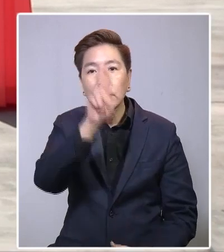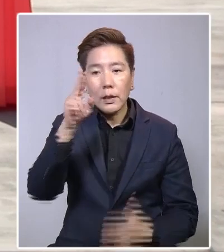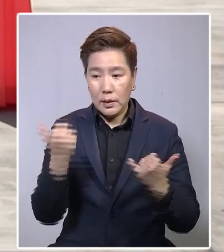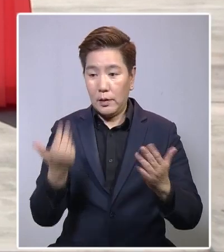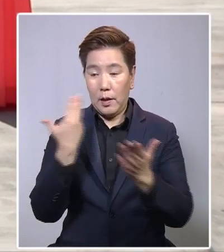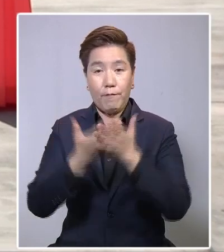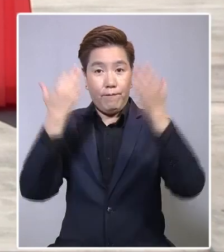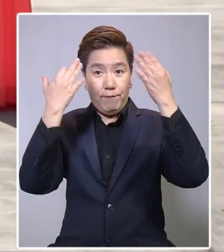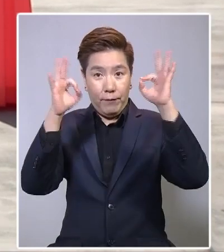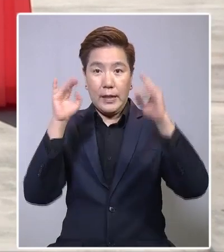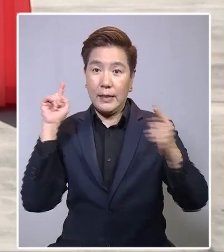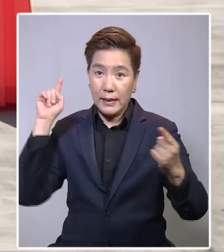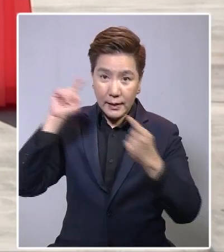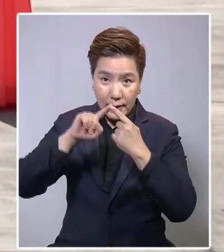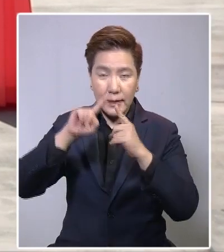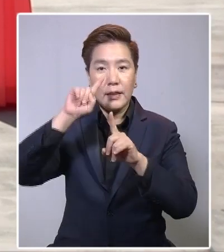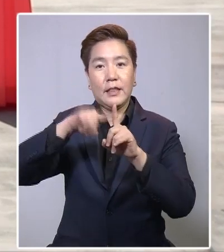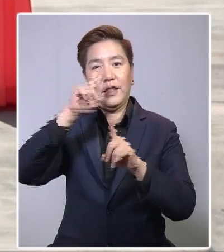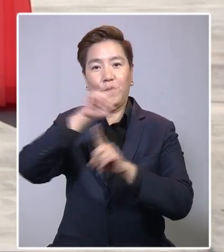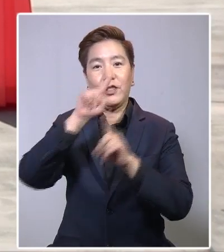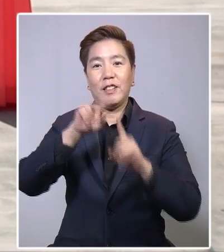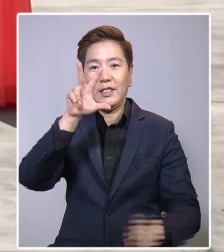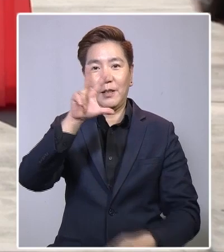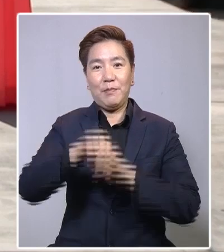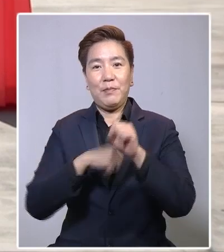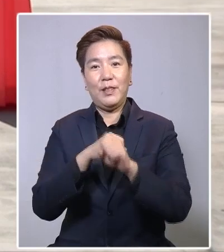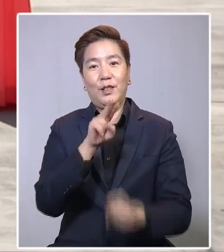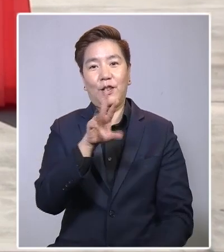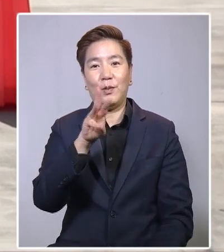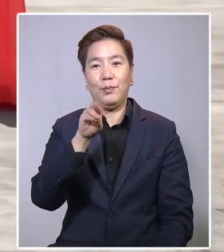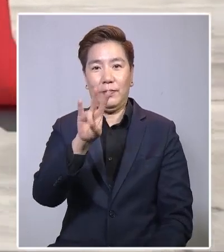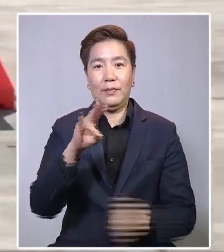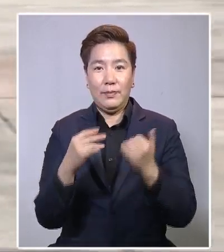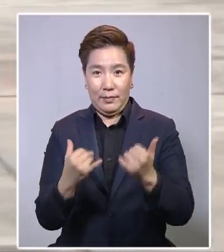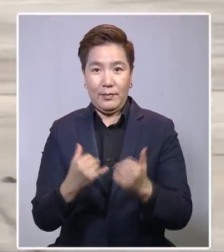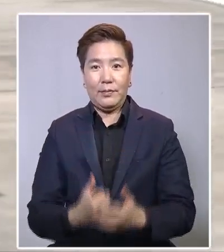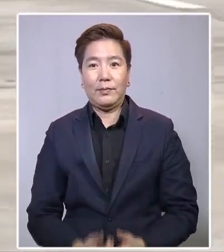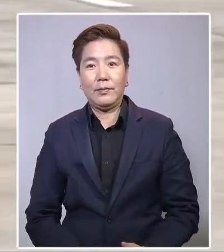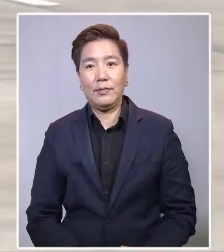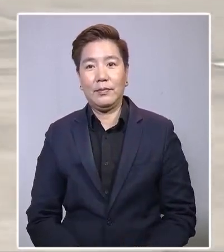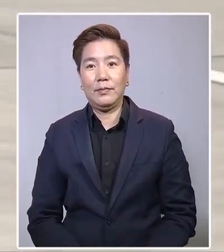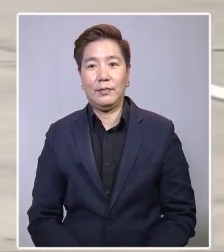ฟรีไปจนถึงวันที่3มกราคม2567ค่ะ